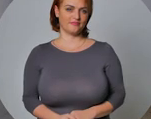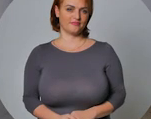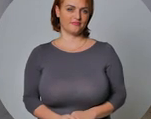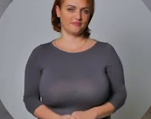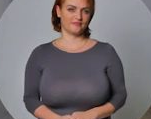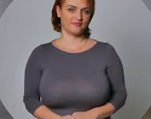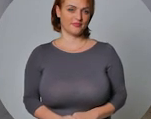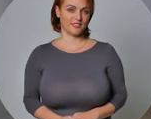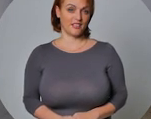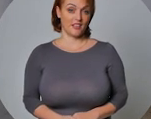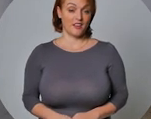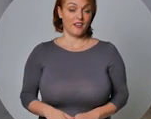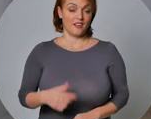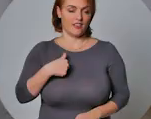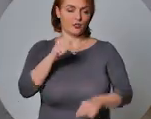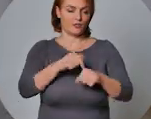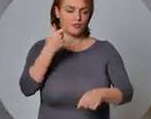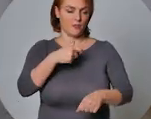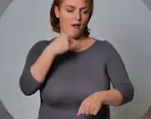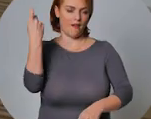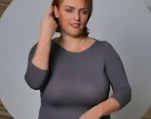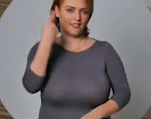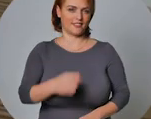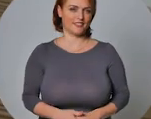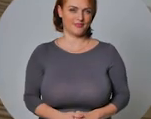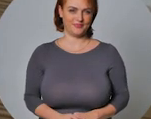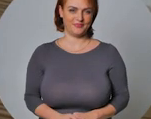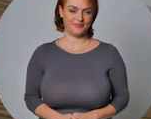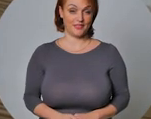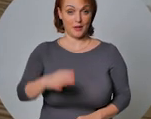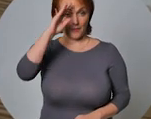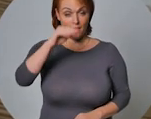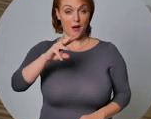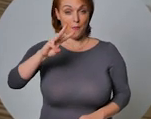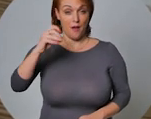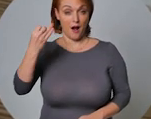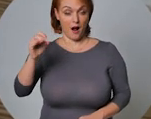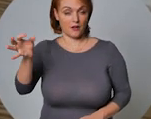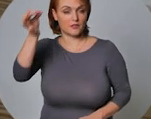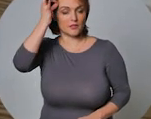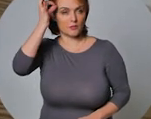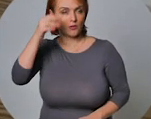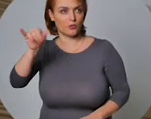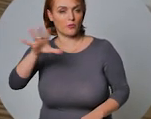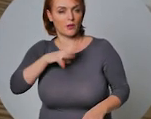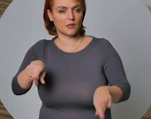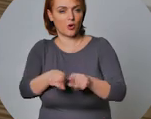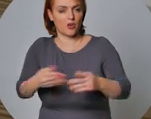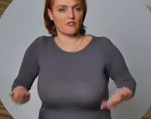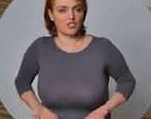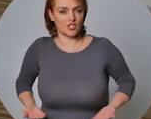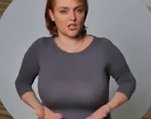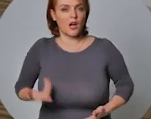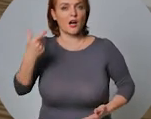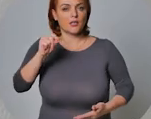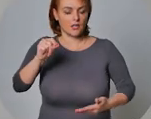Unde pune mâna om, gospodara, pe lucru ține pe viață. Mihai își amintește și un alt episod din viață, în care a semnat